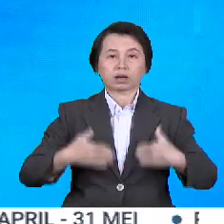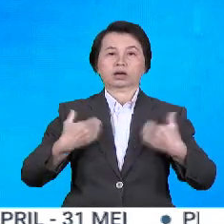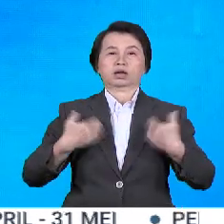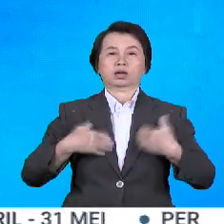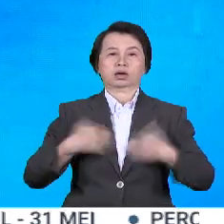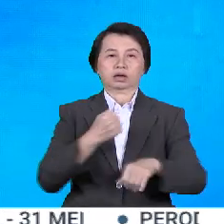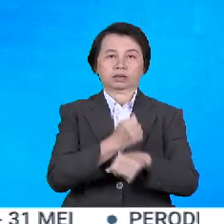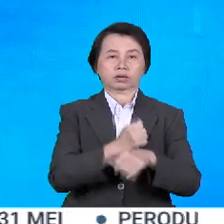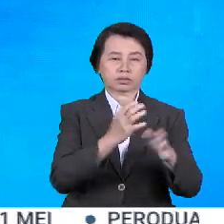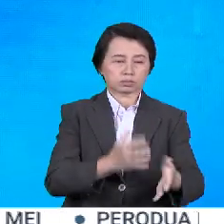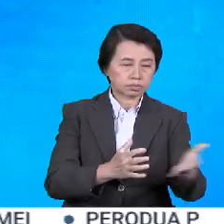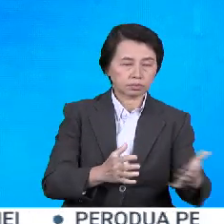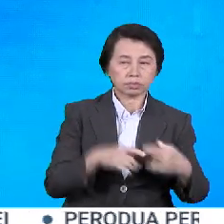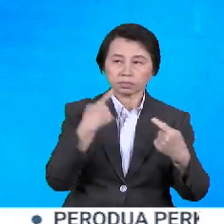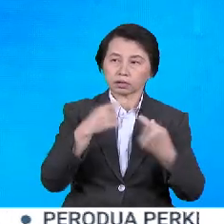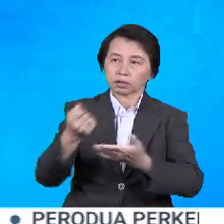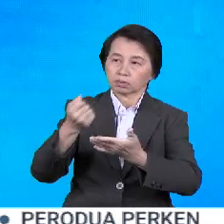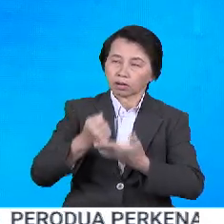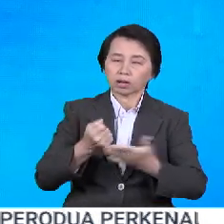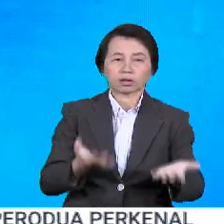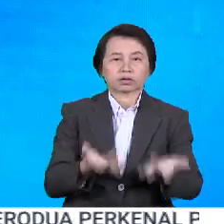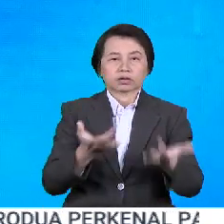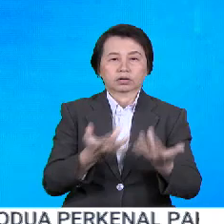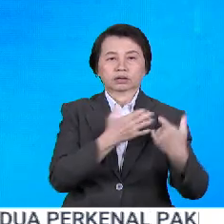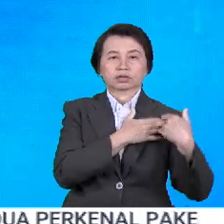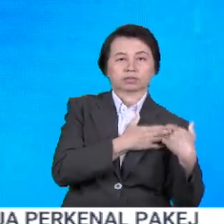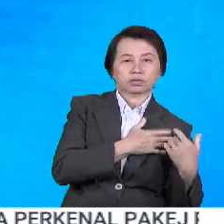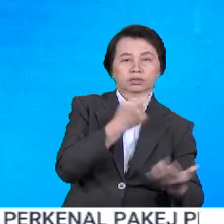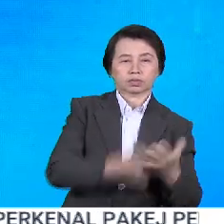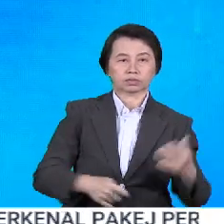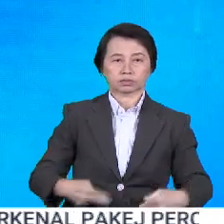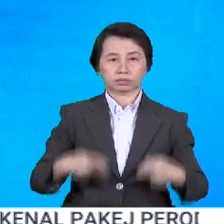berkebun ditemui menyimpan bantuan itu dapat meringankan beban